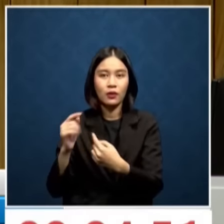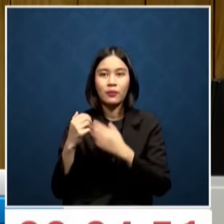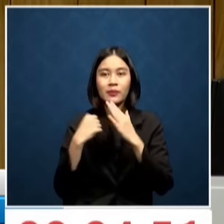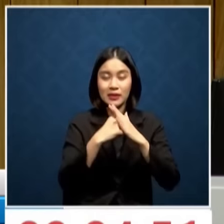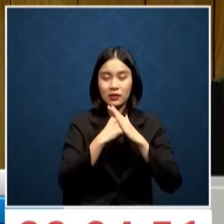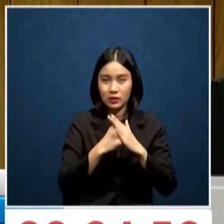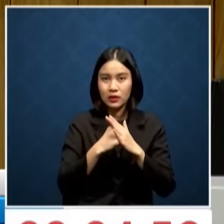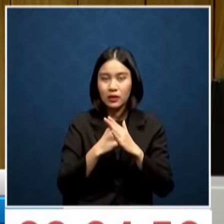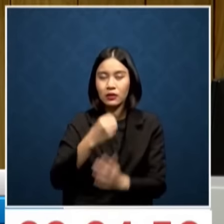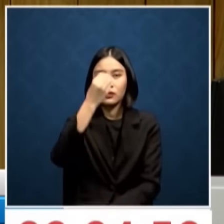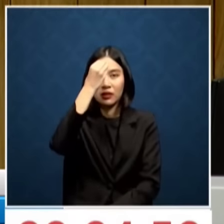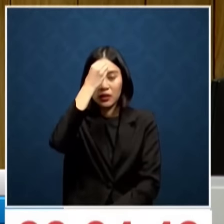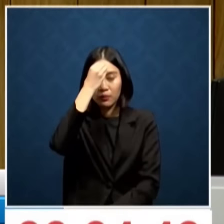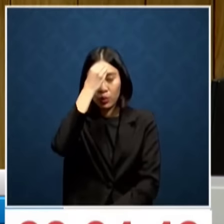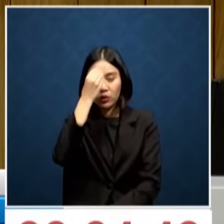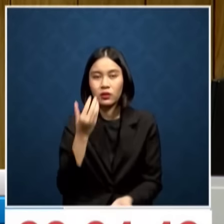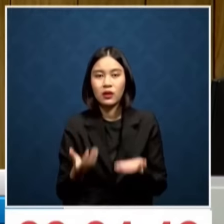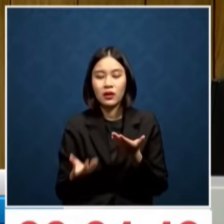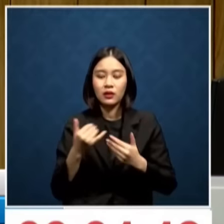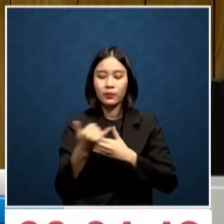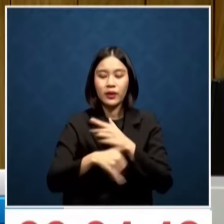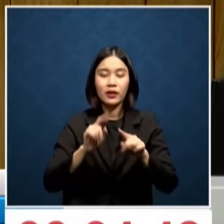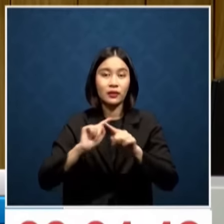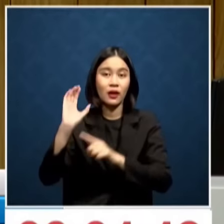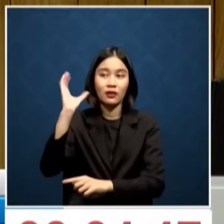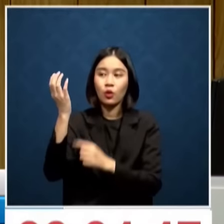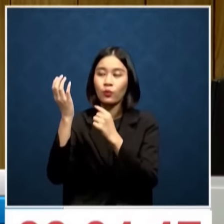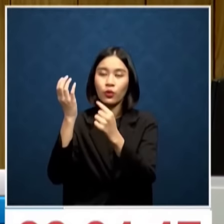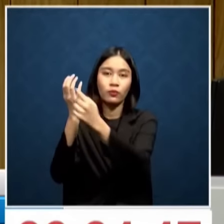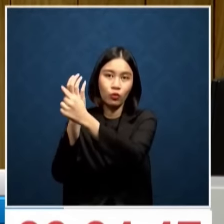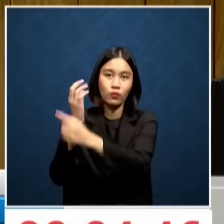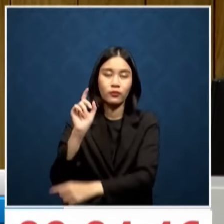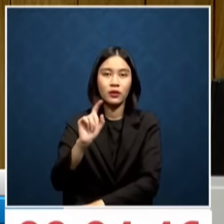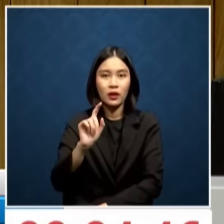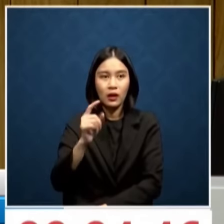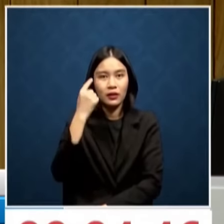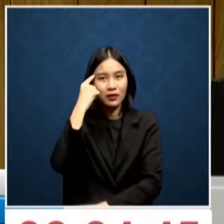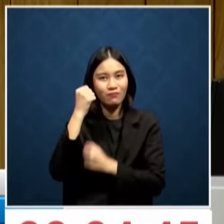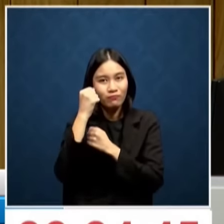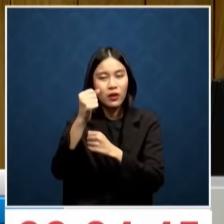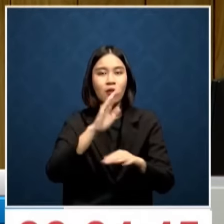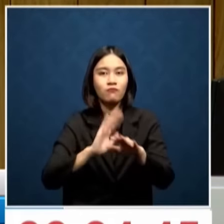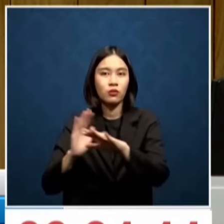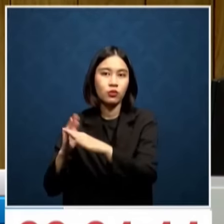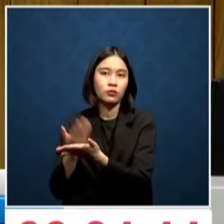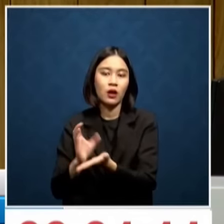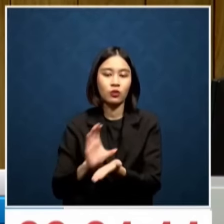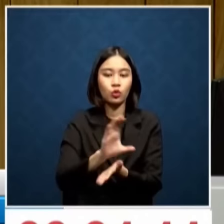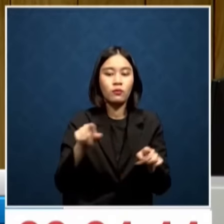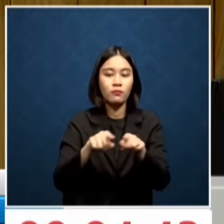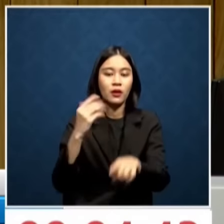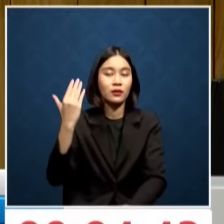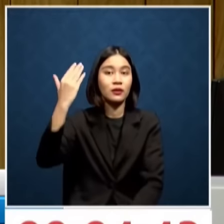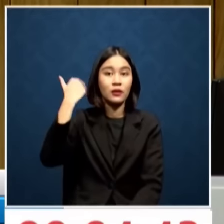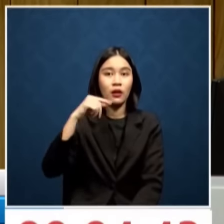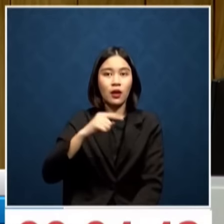จีนมาจากญี่ปุ่นนะฮะหรือมาจากประเทศต่างๆทั่วโลกเนี่ยเราต้องพยายามลึกล้ำเข้ามาเหมือนอย่าง